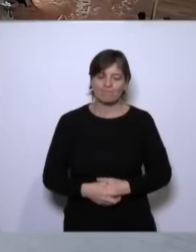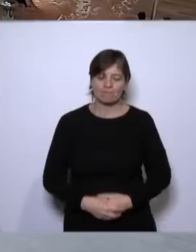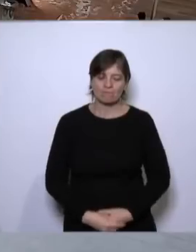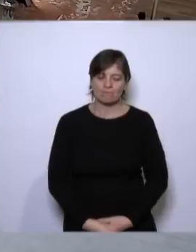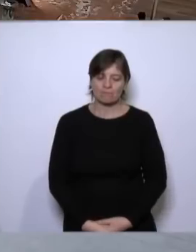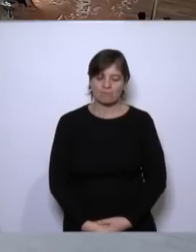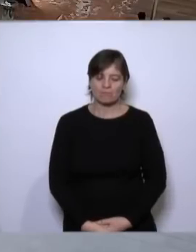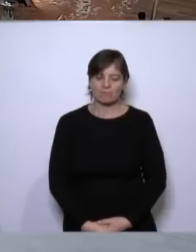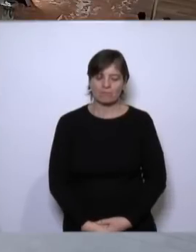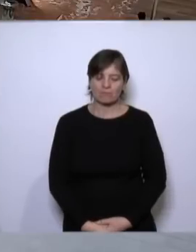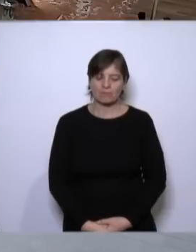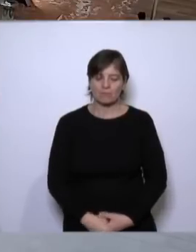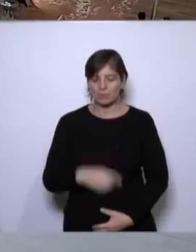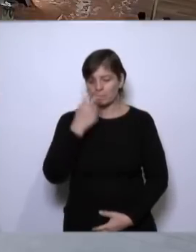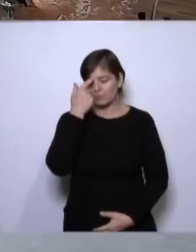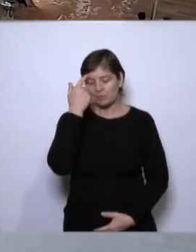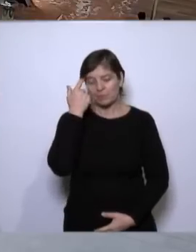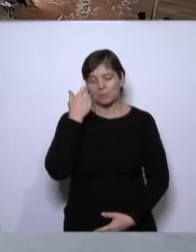여러분과 함께